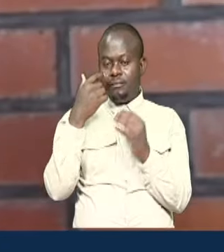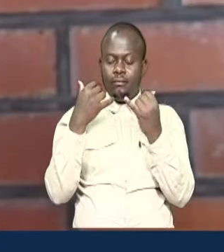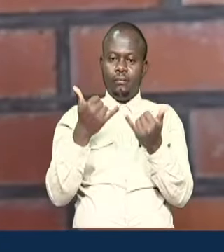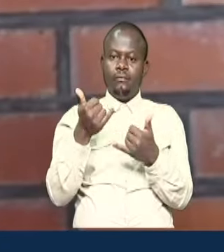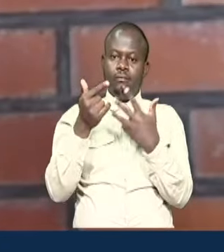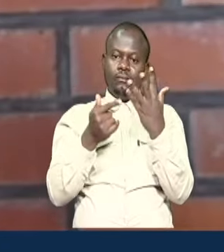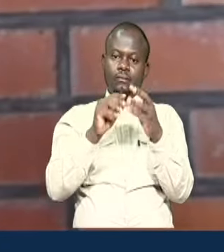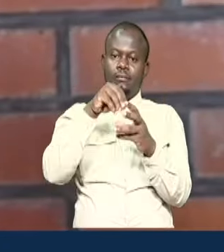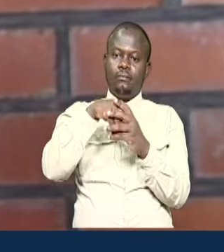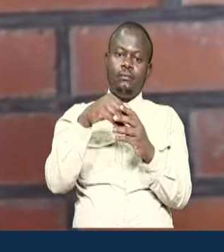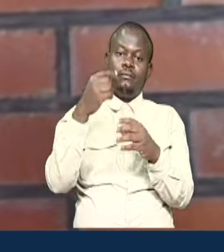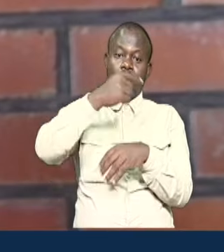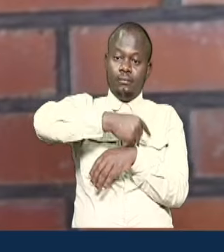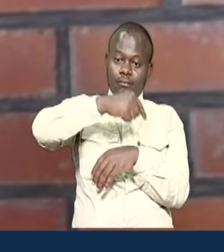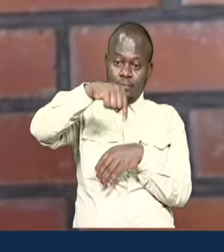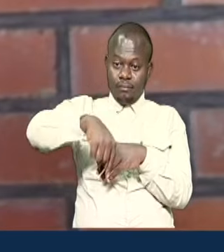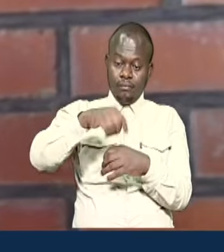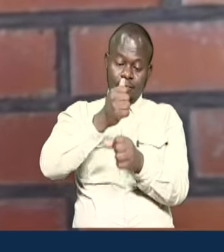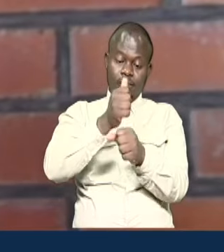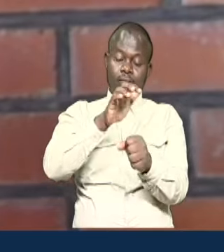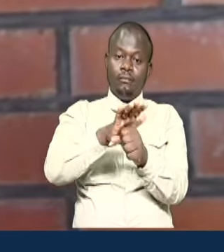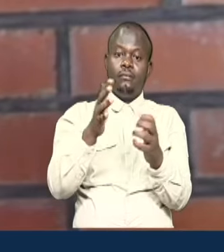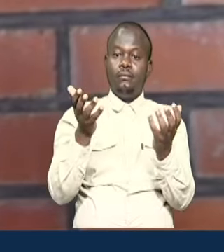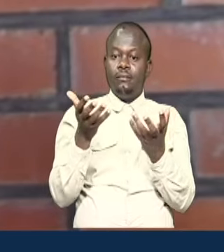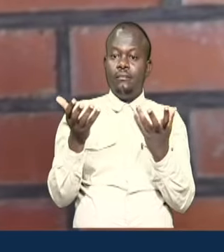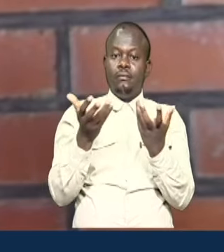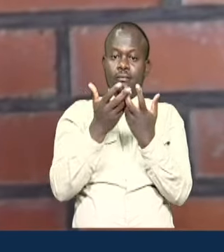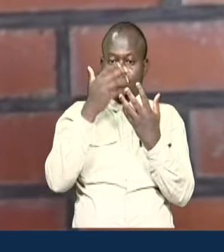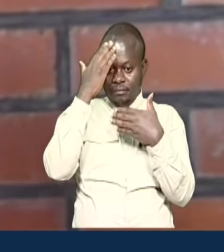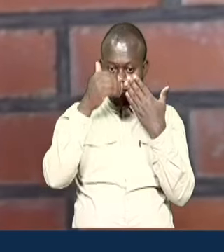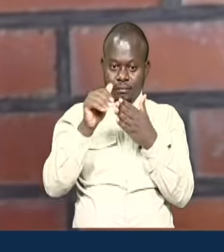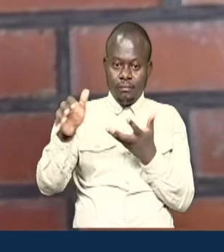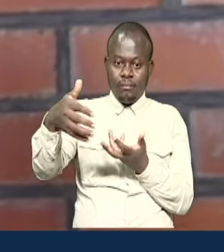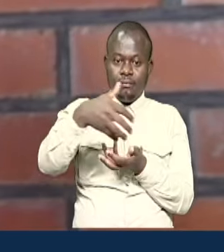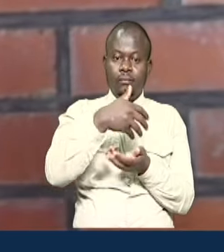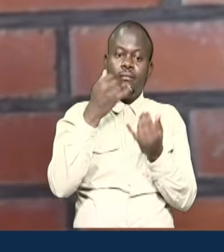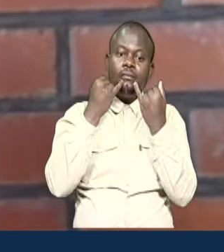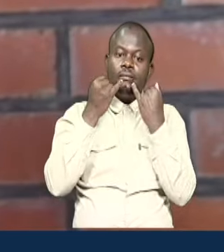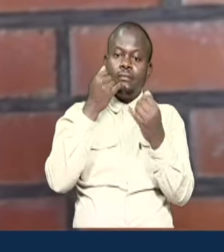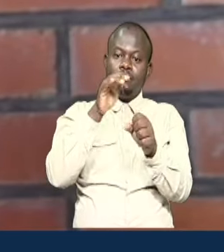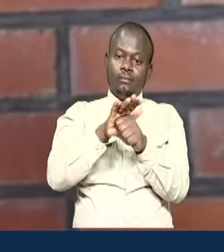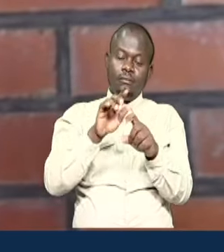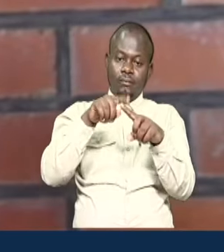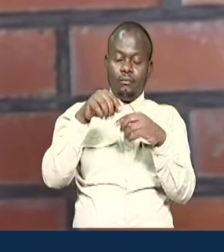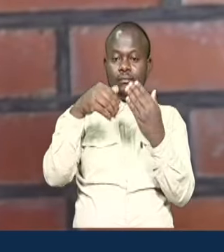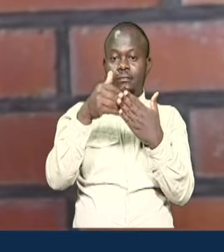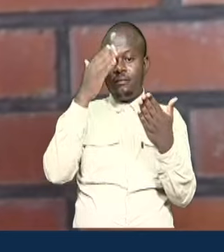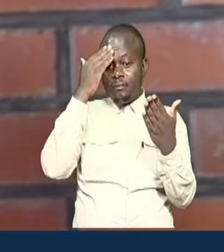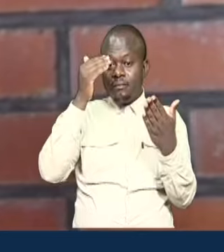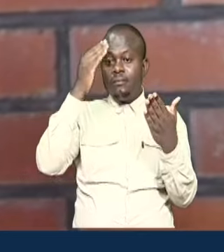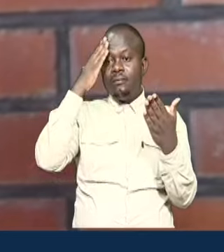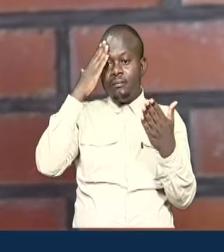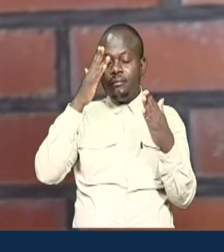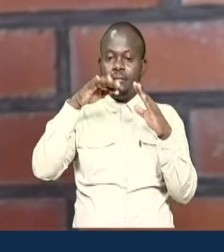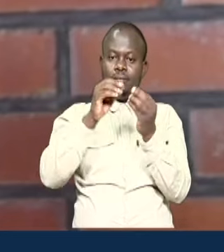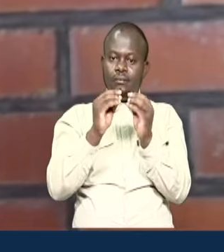ikintu kirimo muri no minsi kirimo kirakorwa cyane ni ikijyanye no kugira ngo hakusangwe amakuru cyane cyane ashingiye kugira ngo hamenyekane